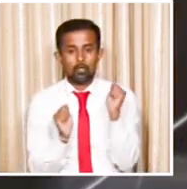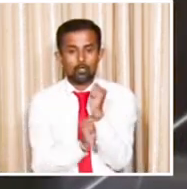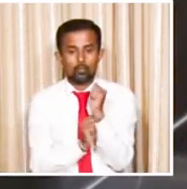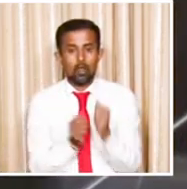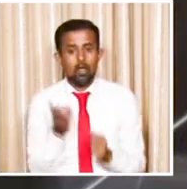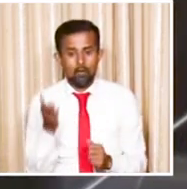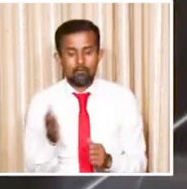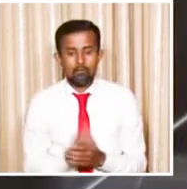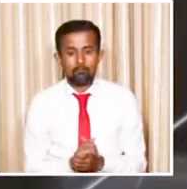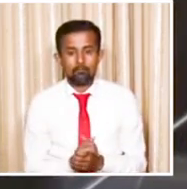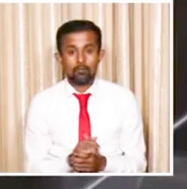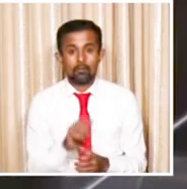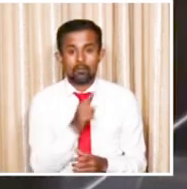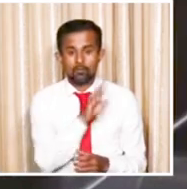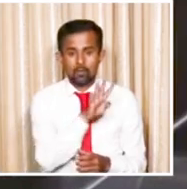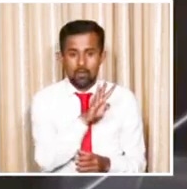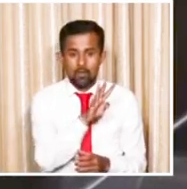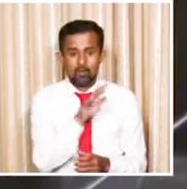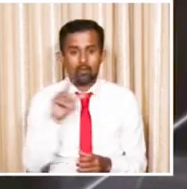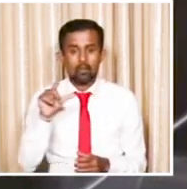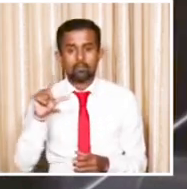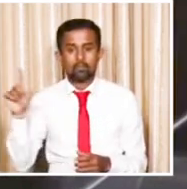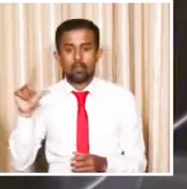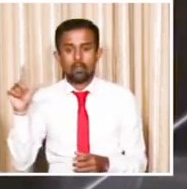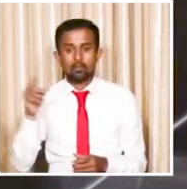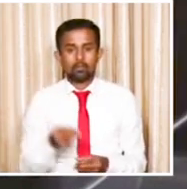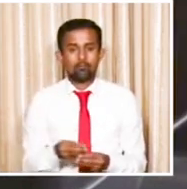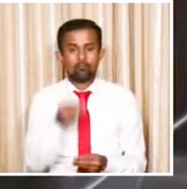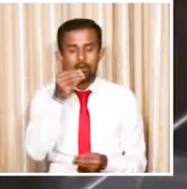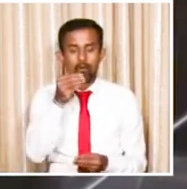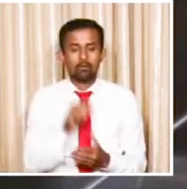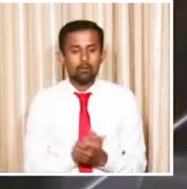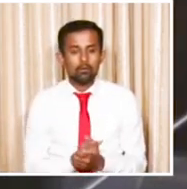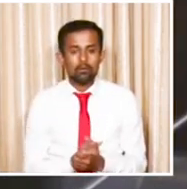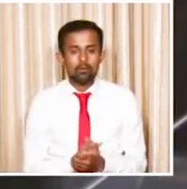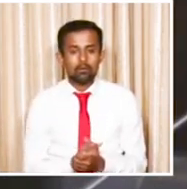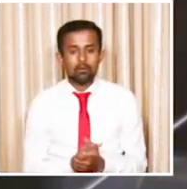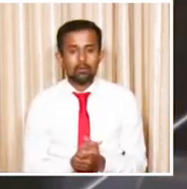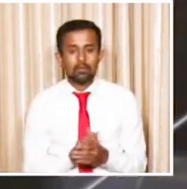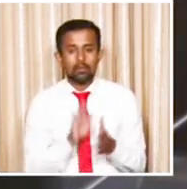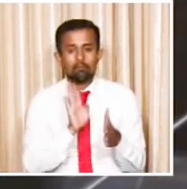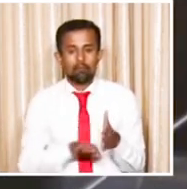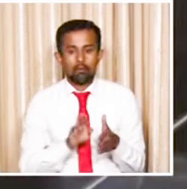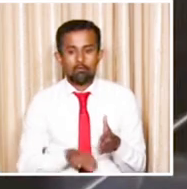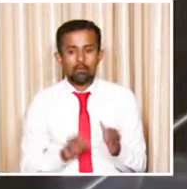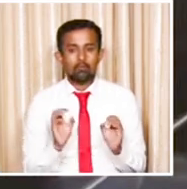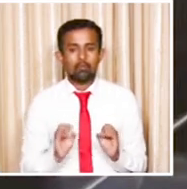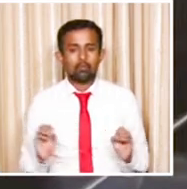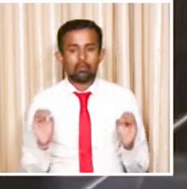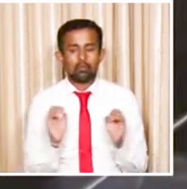ඉන්නවා. දැන් බලන්න 14 17 වෙනවා. එතකොට මෙතනින් ඉවත් වීමක් සිද්ධ වෙලා